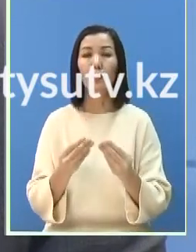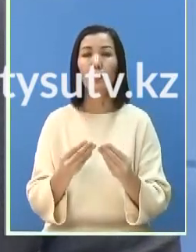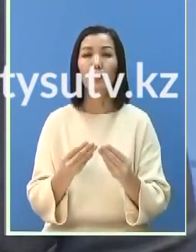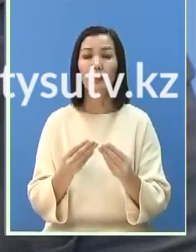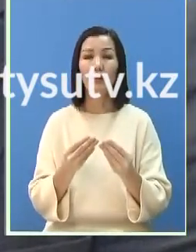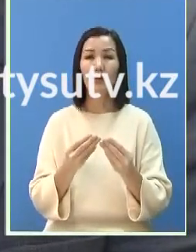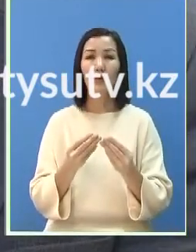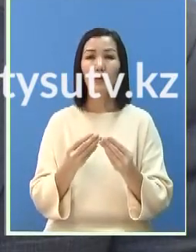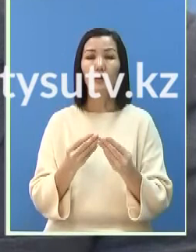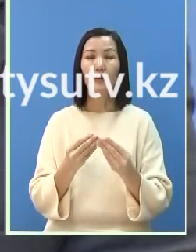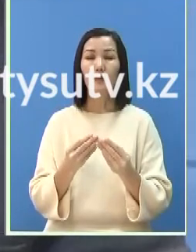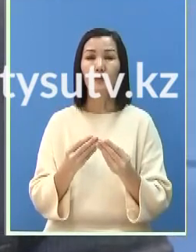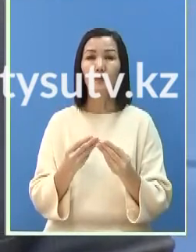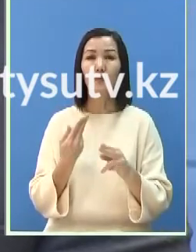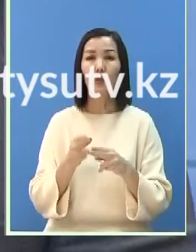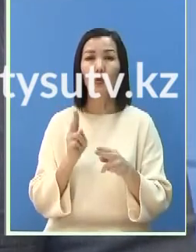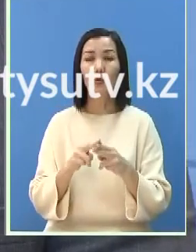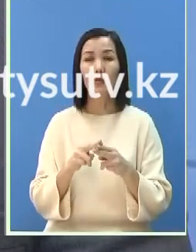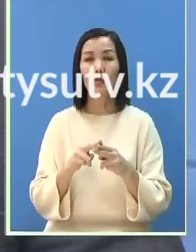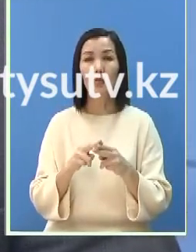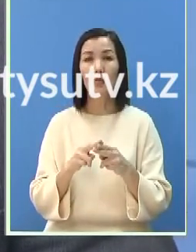Қазіргі таңда бізде осы